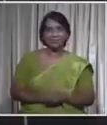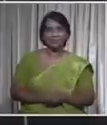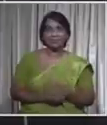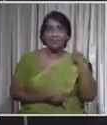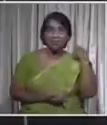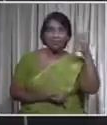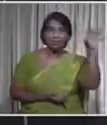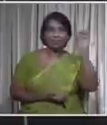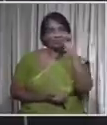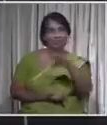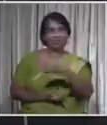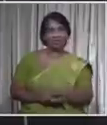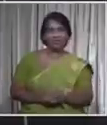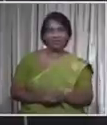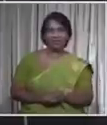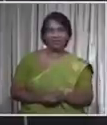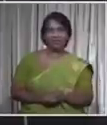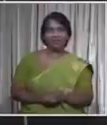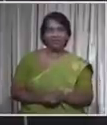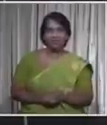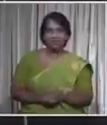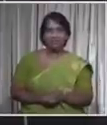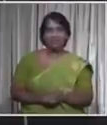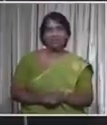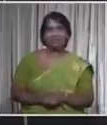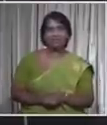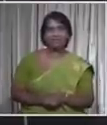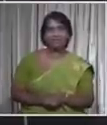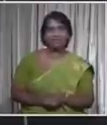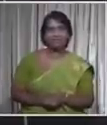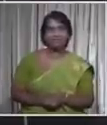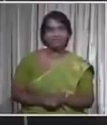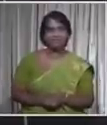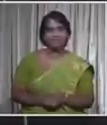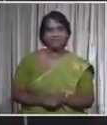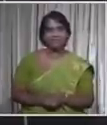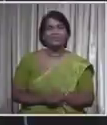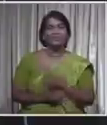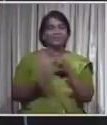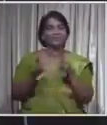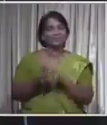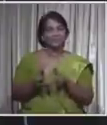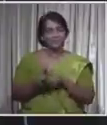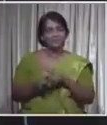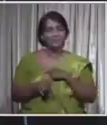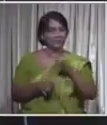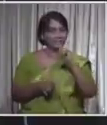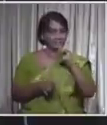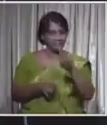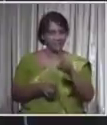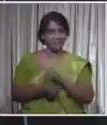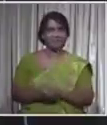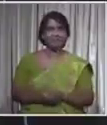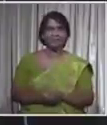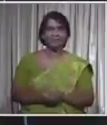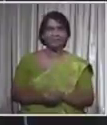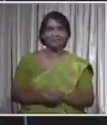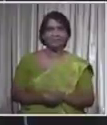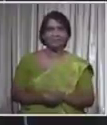හරිද? ඉතින් ඒක නිසා ඔනේ කවුරුයි දීලා දාන්නේ ඔබ තව ටිකක්. ඉතින් ඒක නිසා මම කියන්නේ